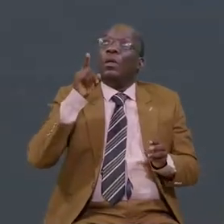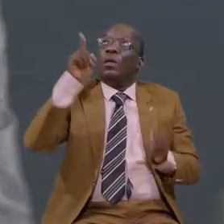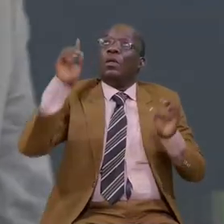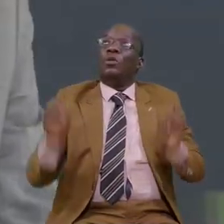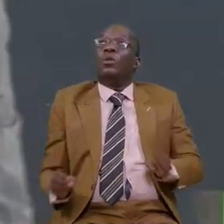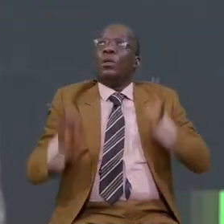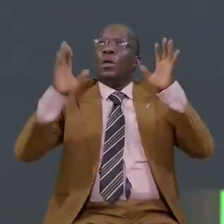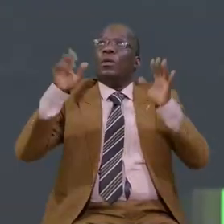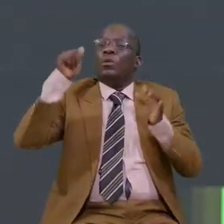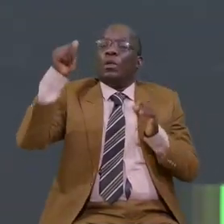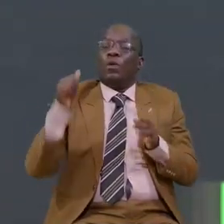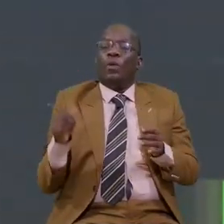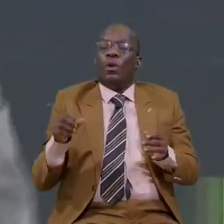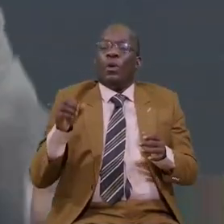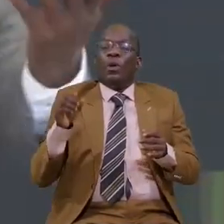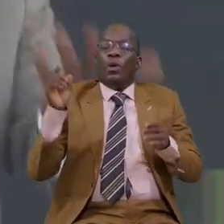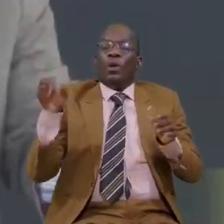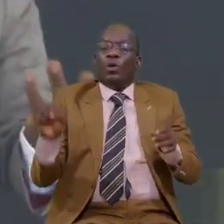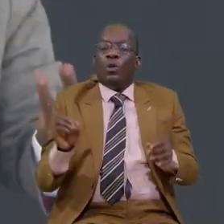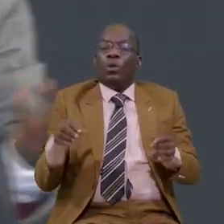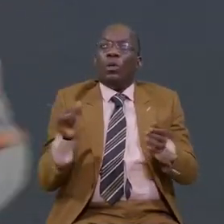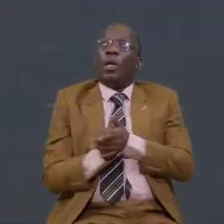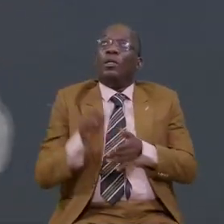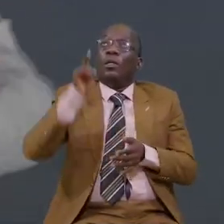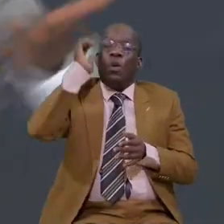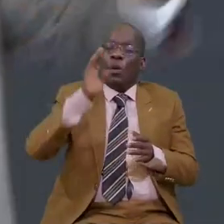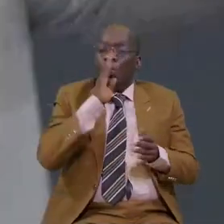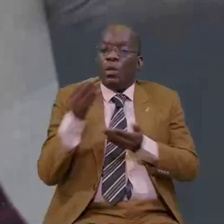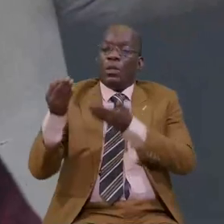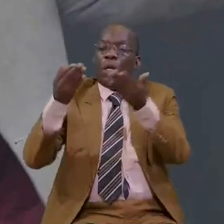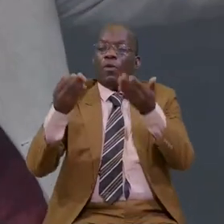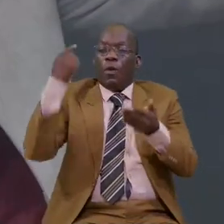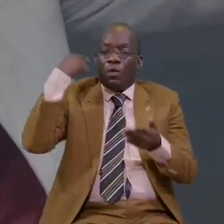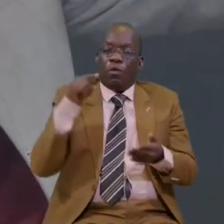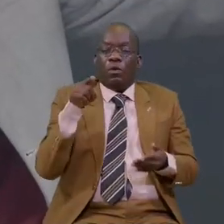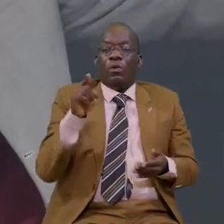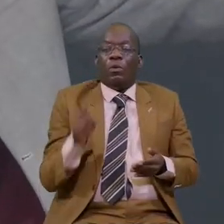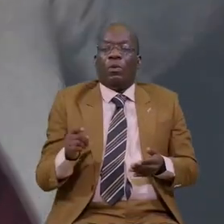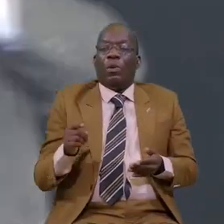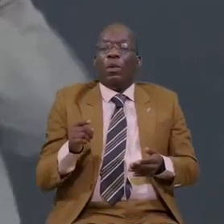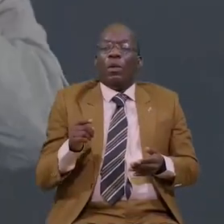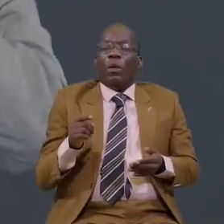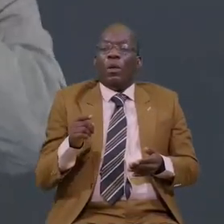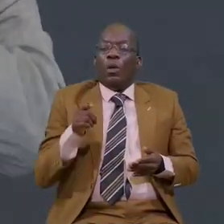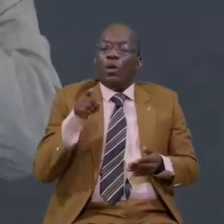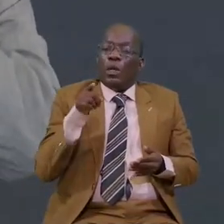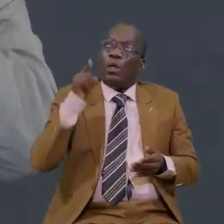Il s'est soumis afin d'être le sacrifice pour tes péchés.